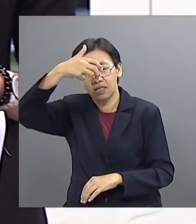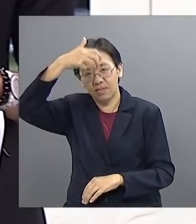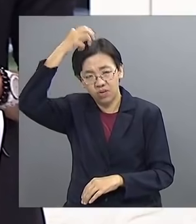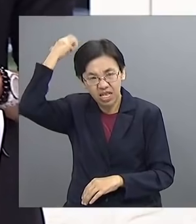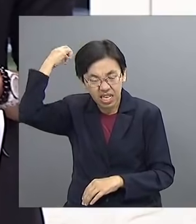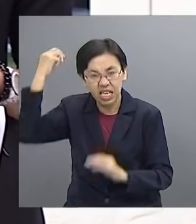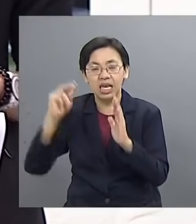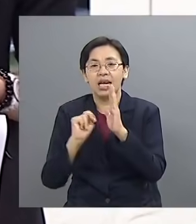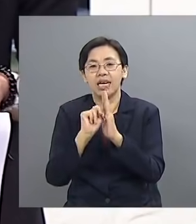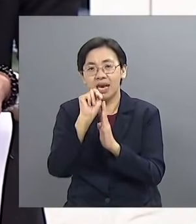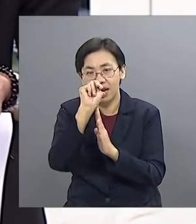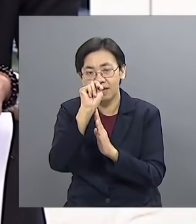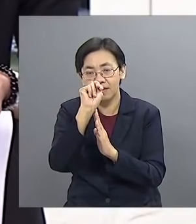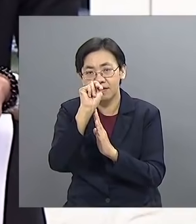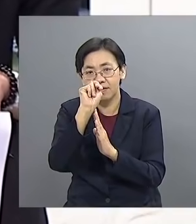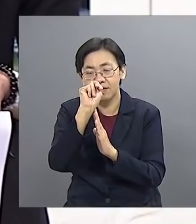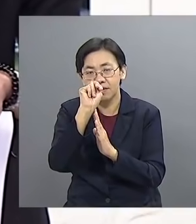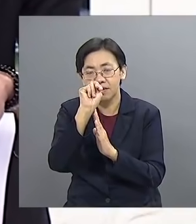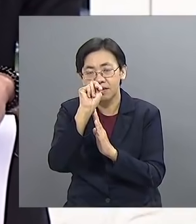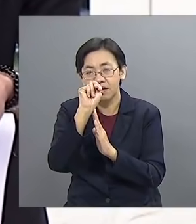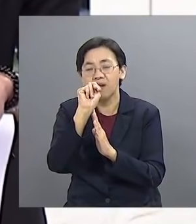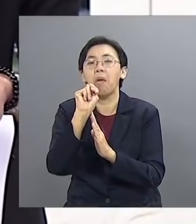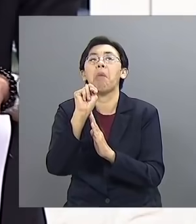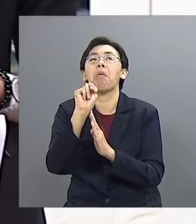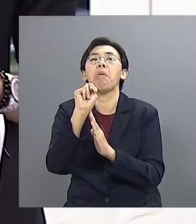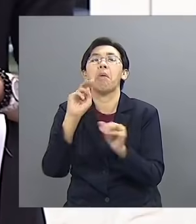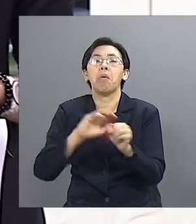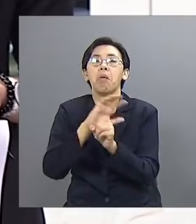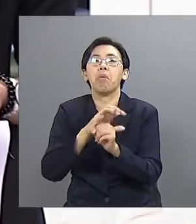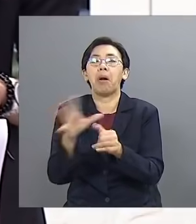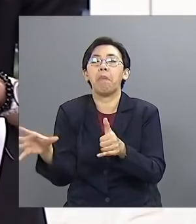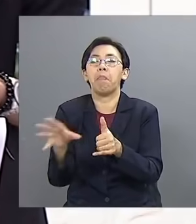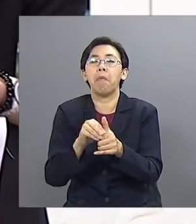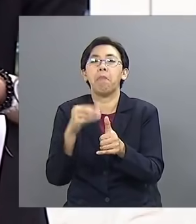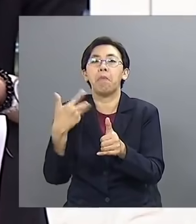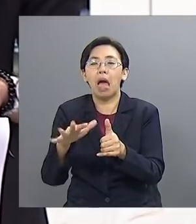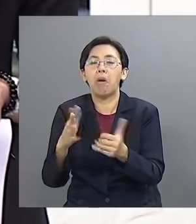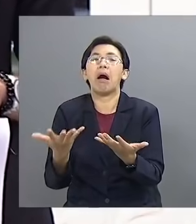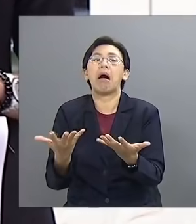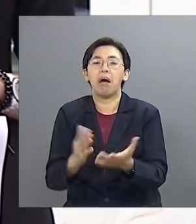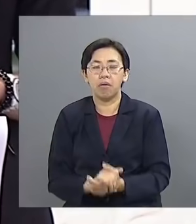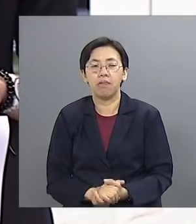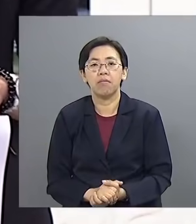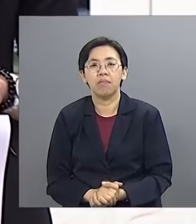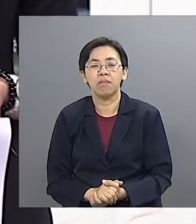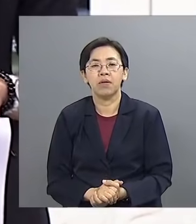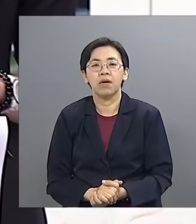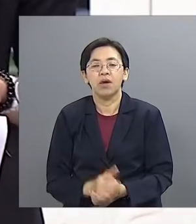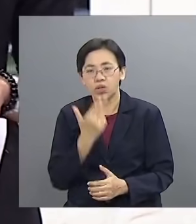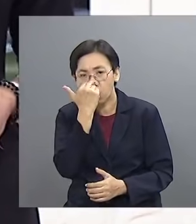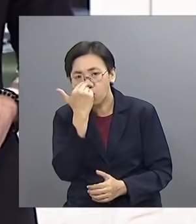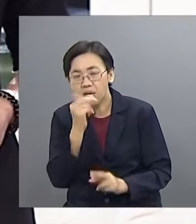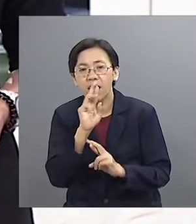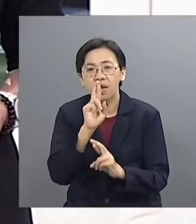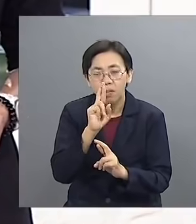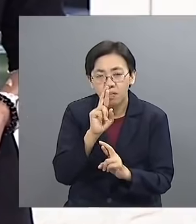นะคะก็เป็นจังหวัดล่าสุดเลยที่มีผู้ป่วยโควิดแล้วเรียกว่าไข่แตกแล้วเนี่ยนะคะอ่ะต้องระวังกันทุกตารางนิ้วนะ